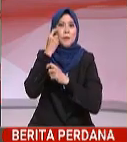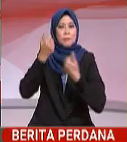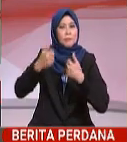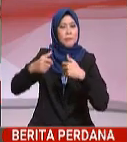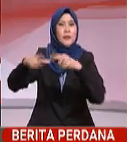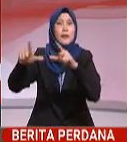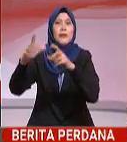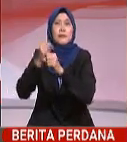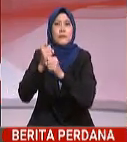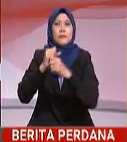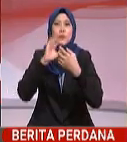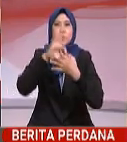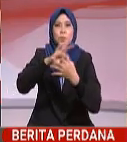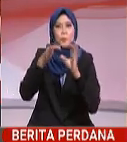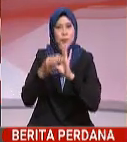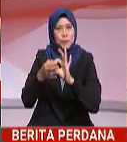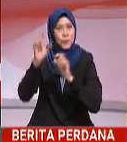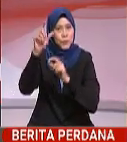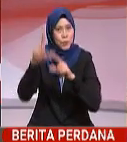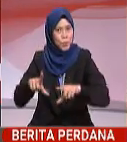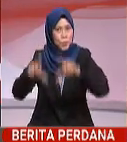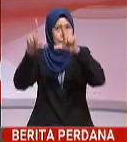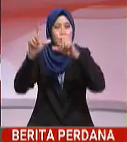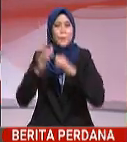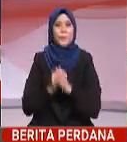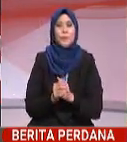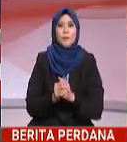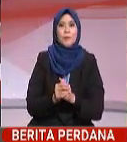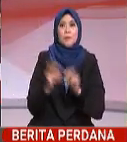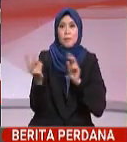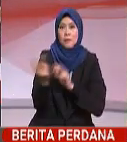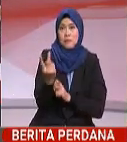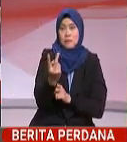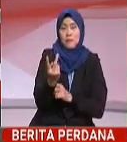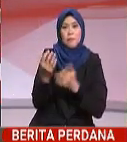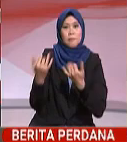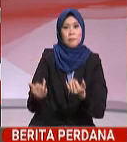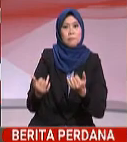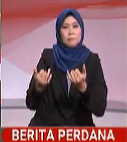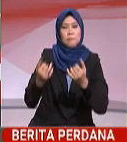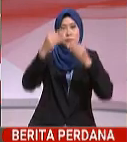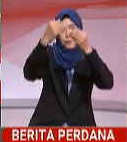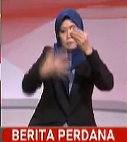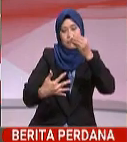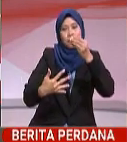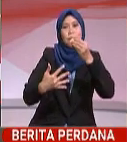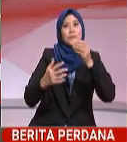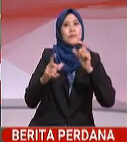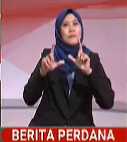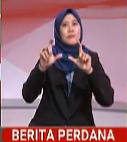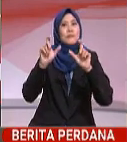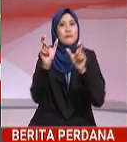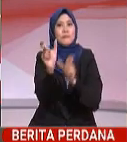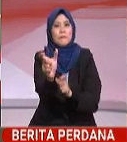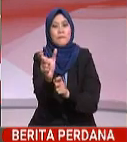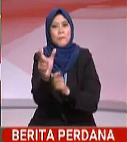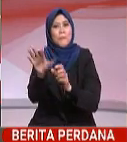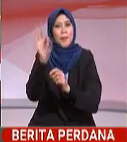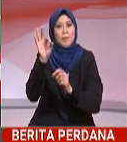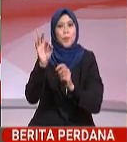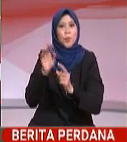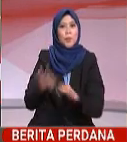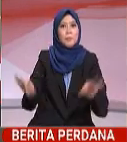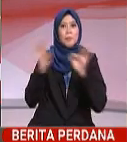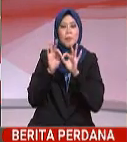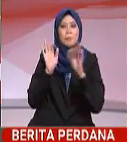Sukan Olimpik Tokyo. Pada kejohanan itu nanti, pasangan ranking ke-13 dunia tersebut diletakkan sebagai pilihan utama